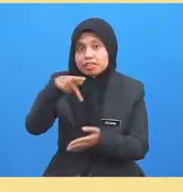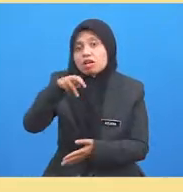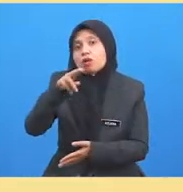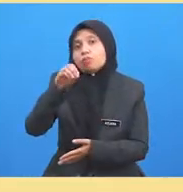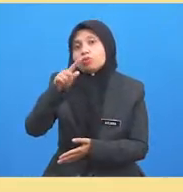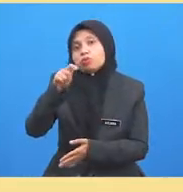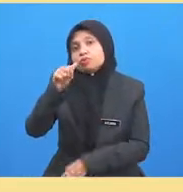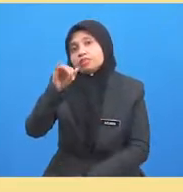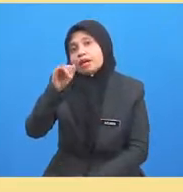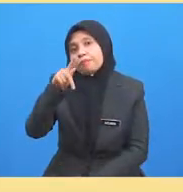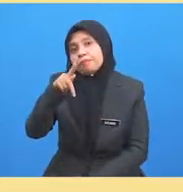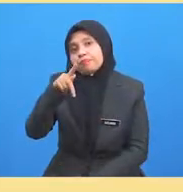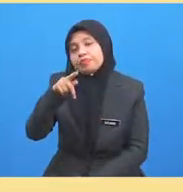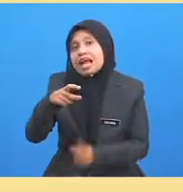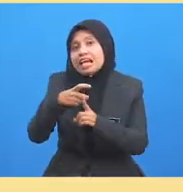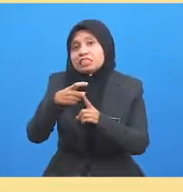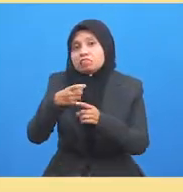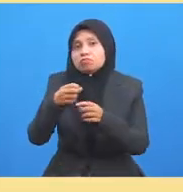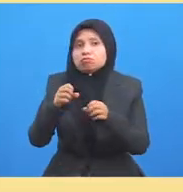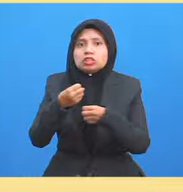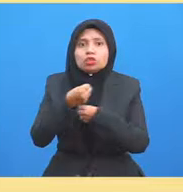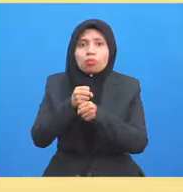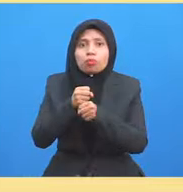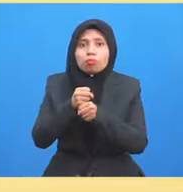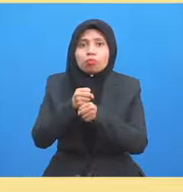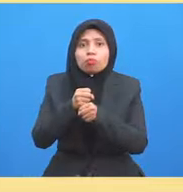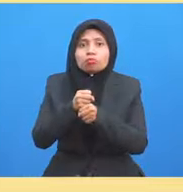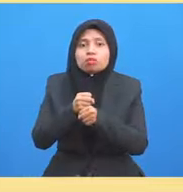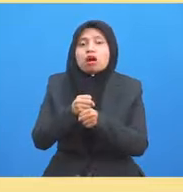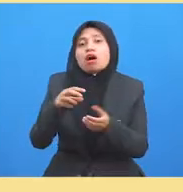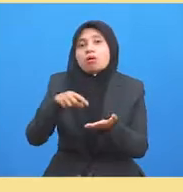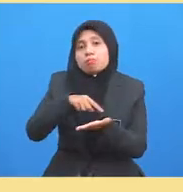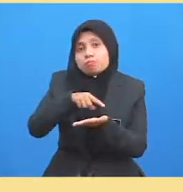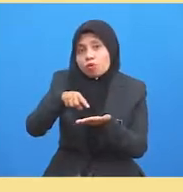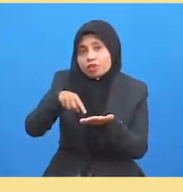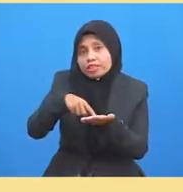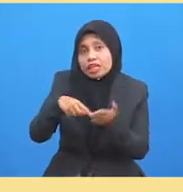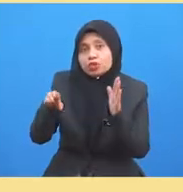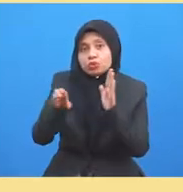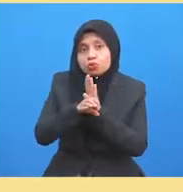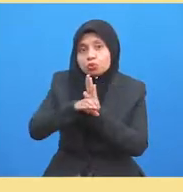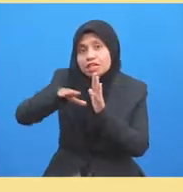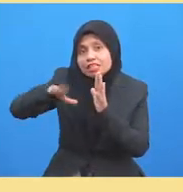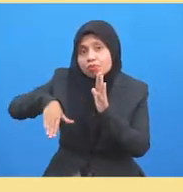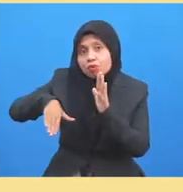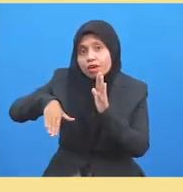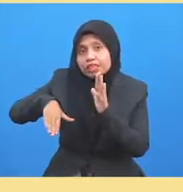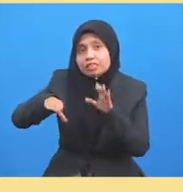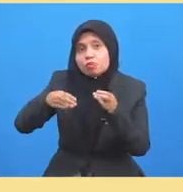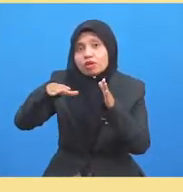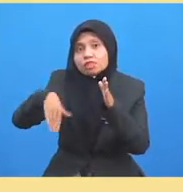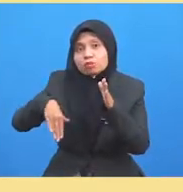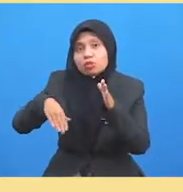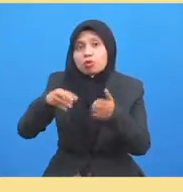Yang pertama, dari segi penghasilan, model olokan dibuat sebelum model sebenar